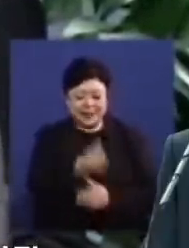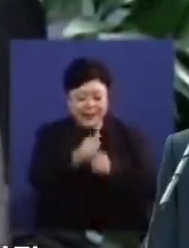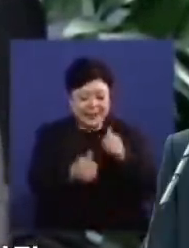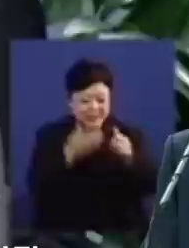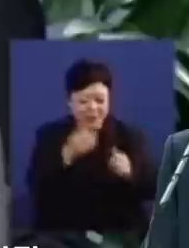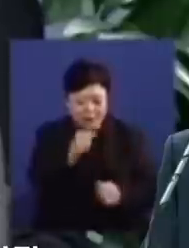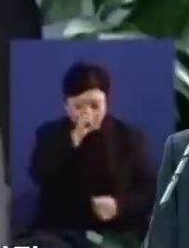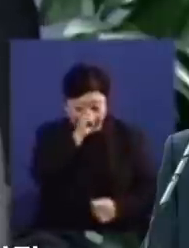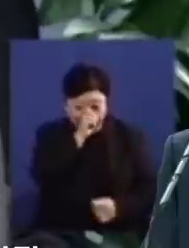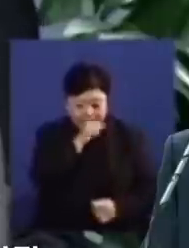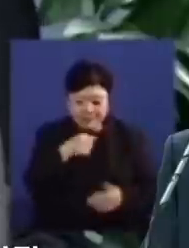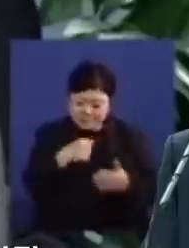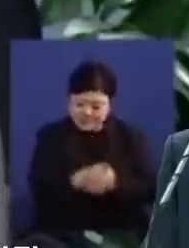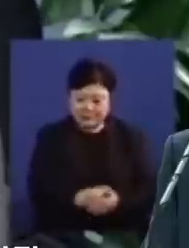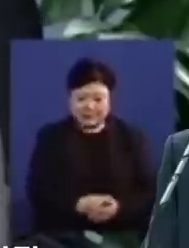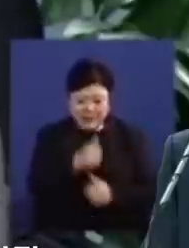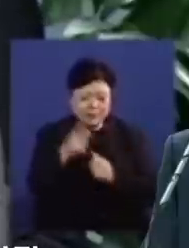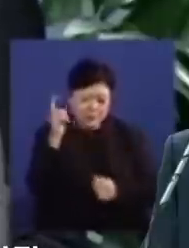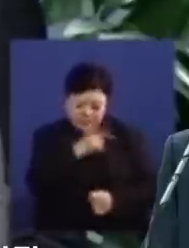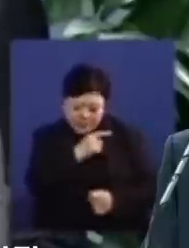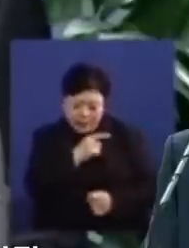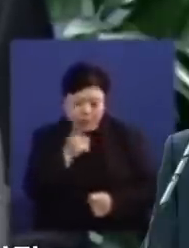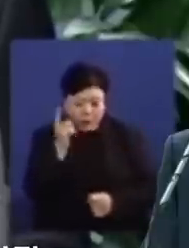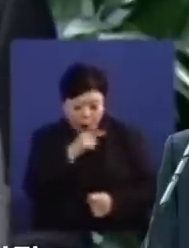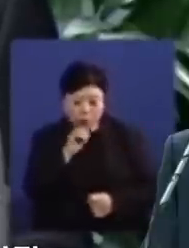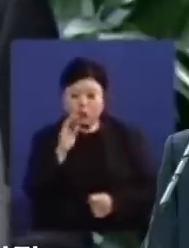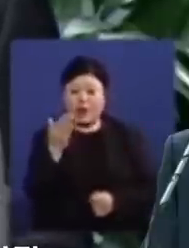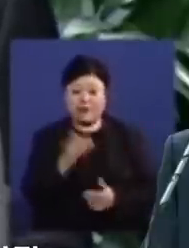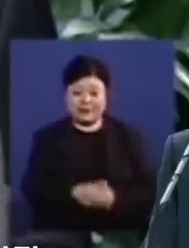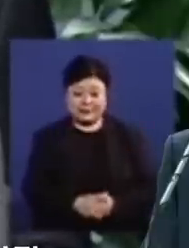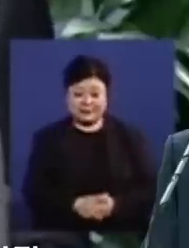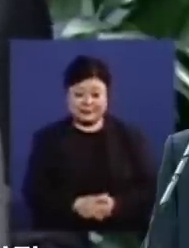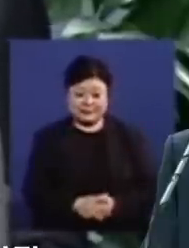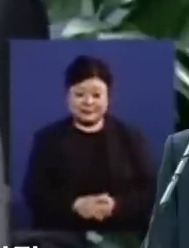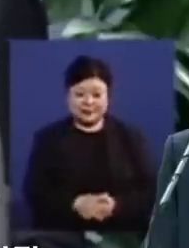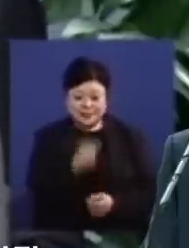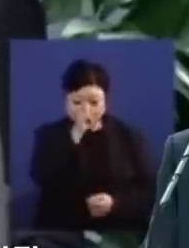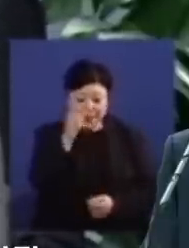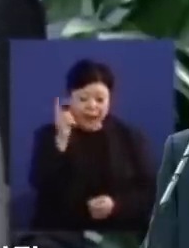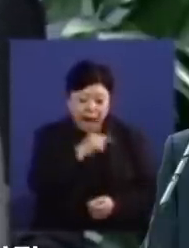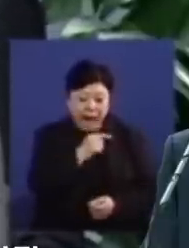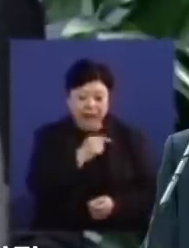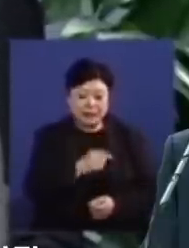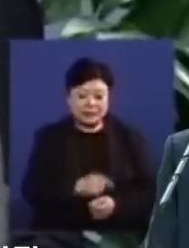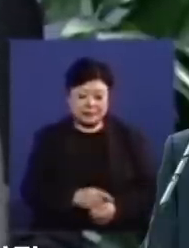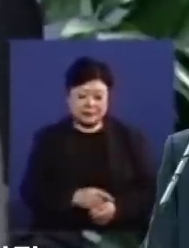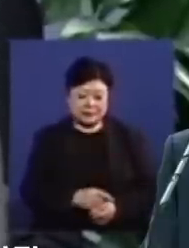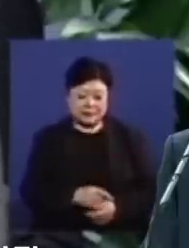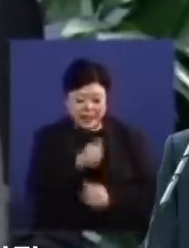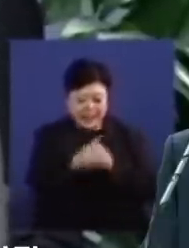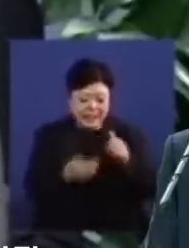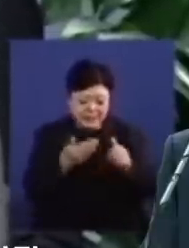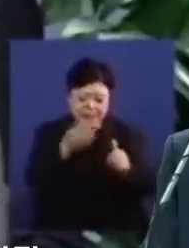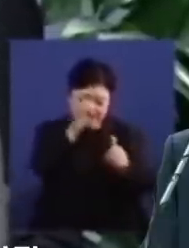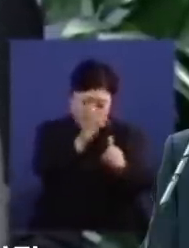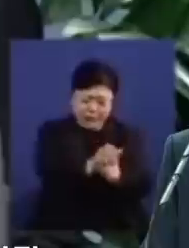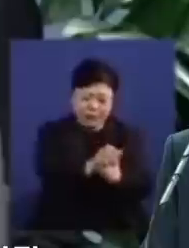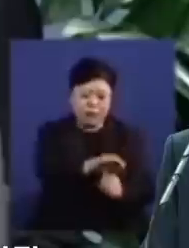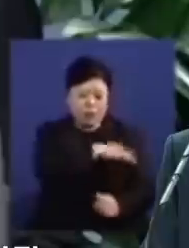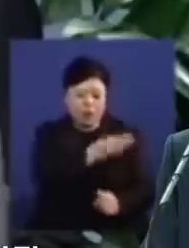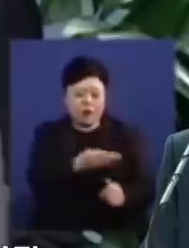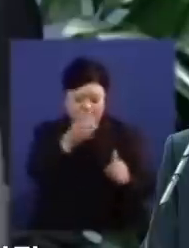하나님이 좋다면 좋고 하나님이 나쁘다면 나쁜 것입니다. 선악은 절대 주권자인 하나님이